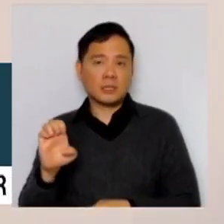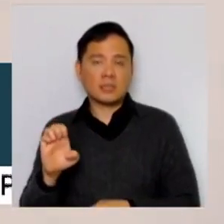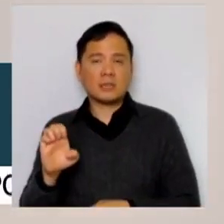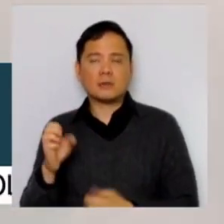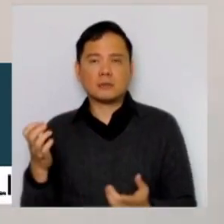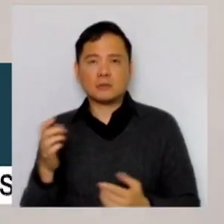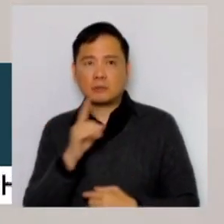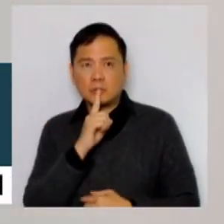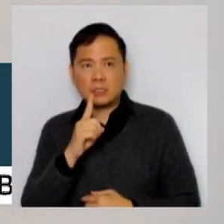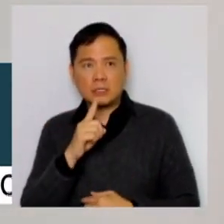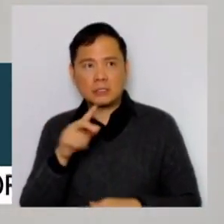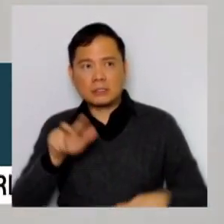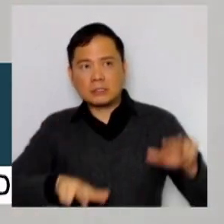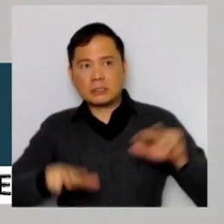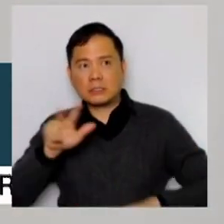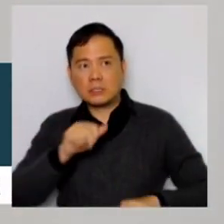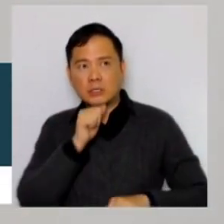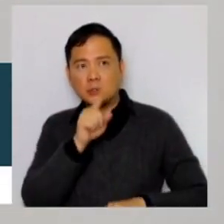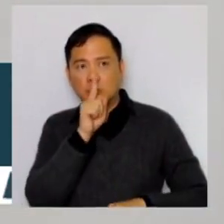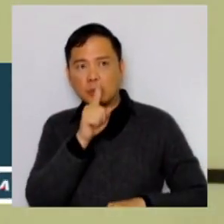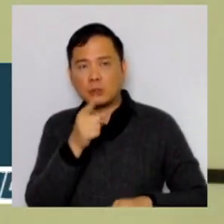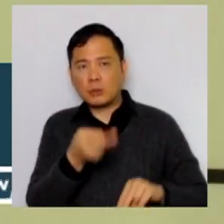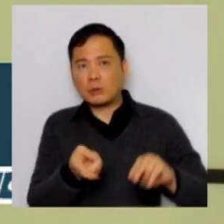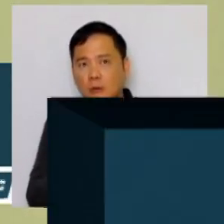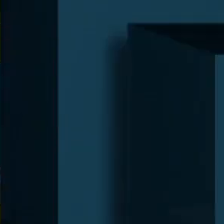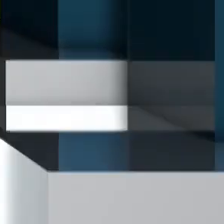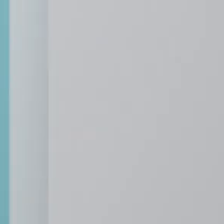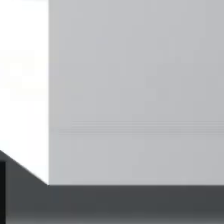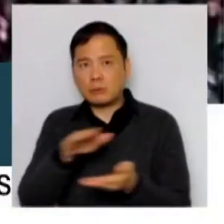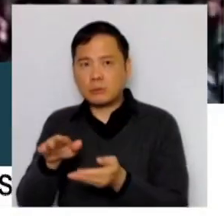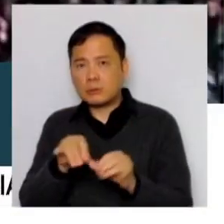oil price hikes will continue in the coming weeks.